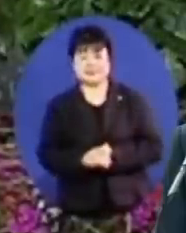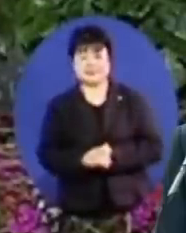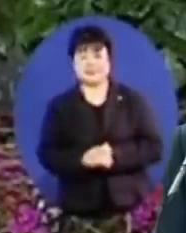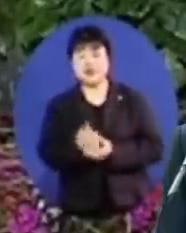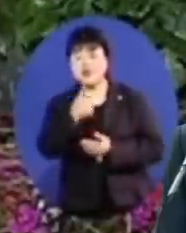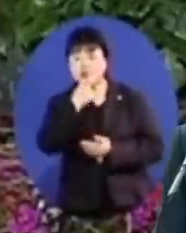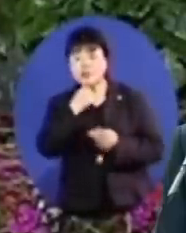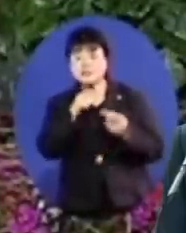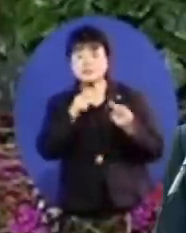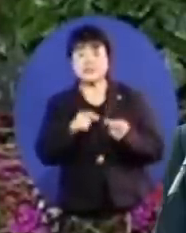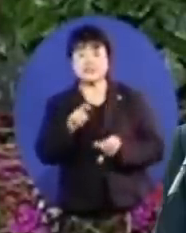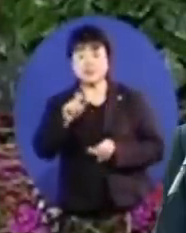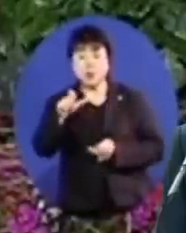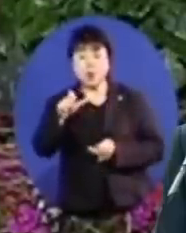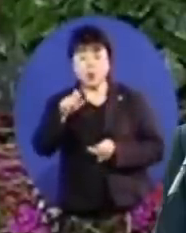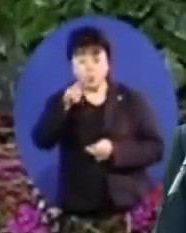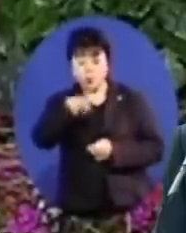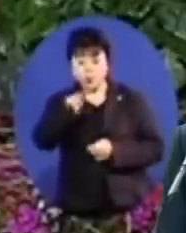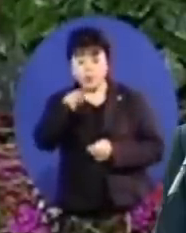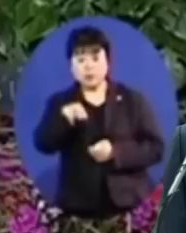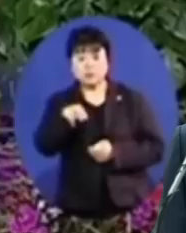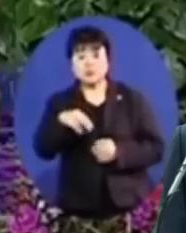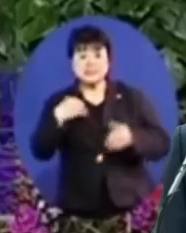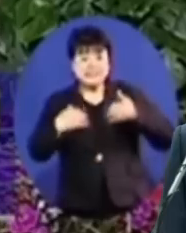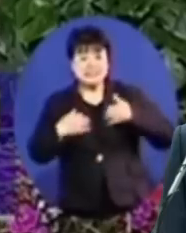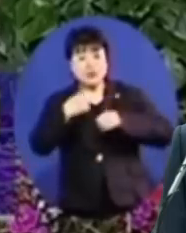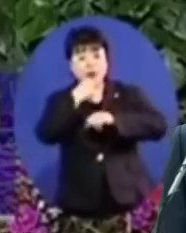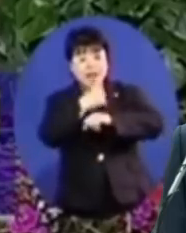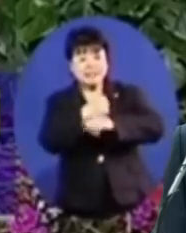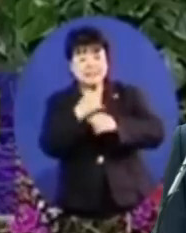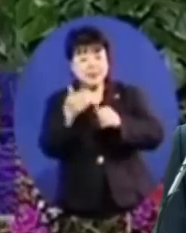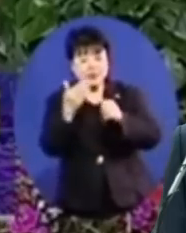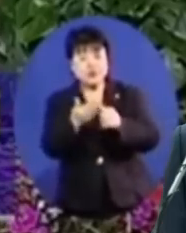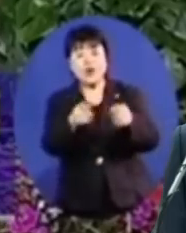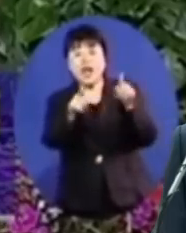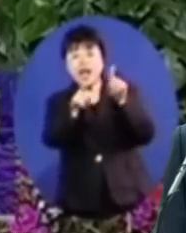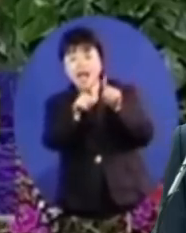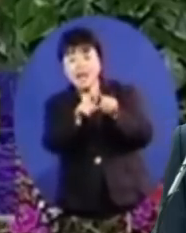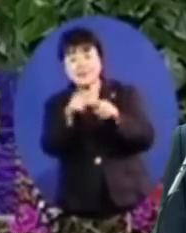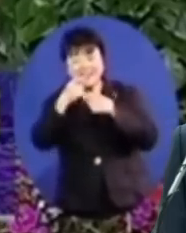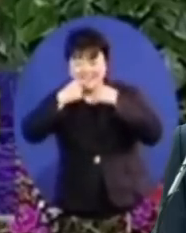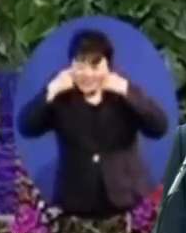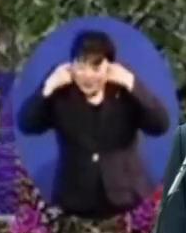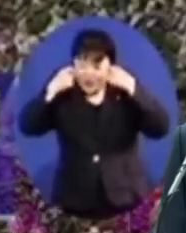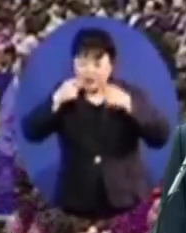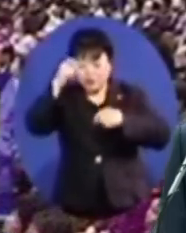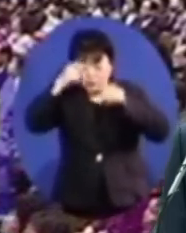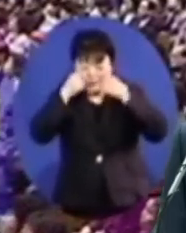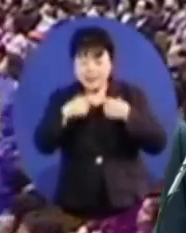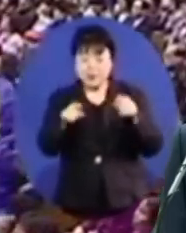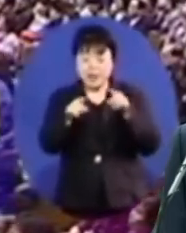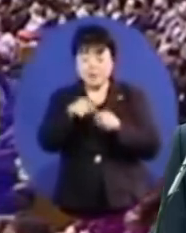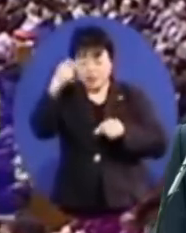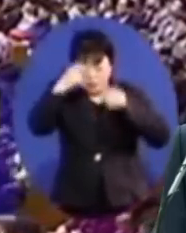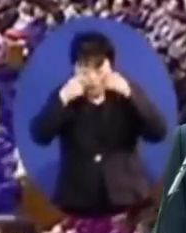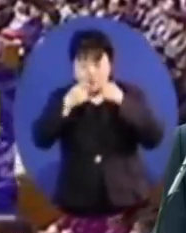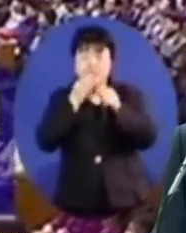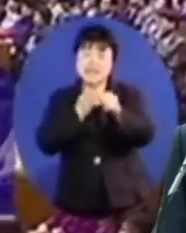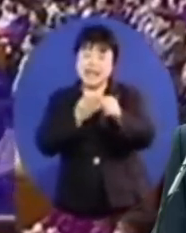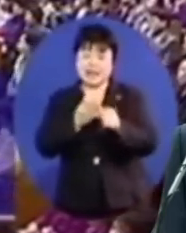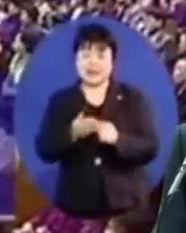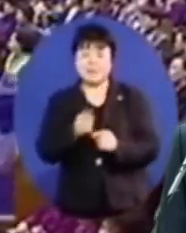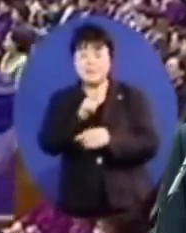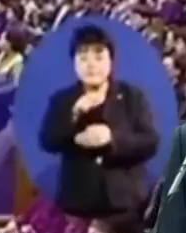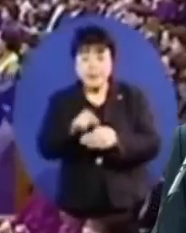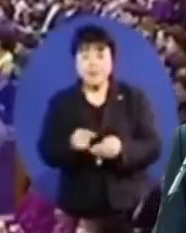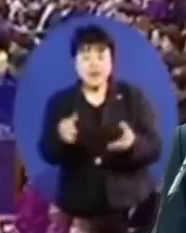로마서 12장 15절로 16절에 즐거워하는 자들과 함께 즐거워하고 우는 자들과 함께 울라. 서로